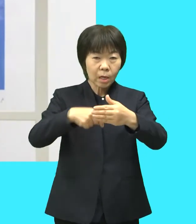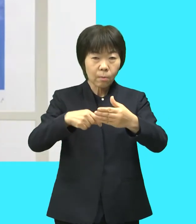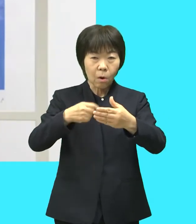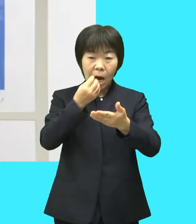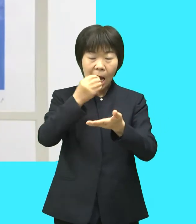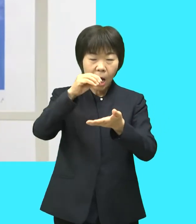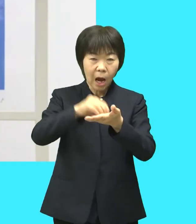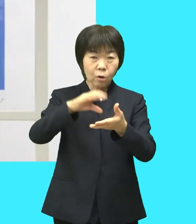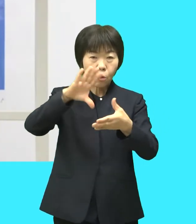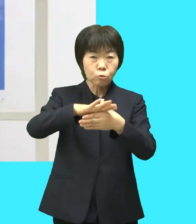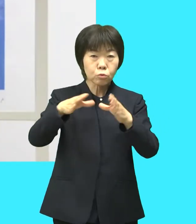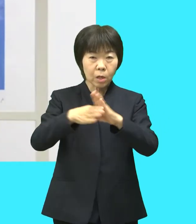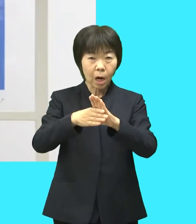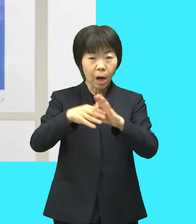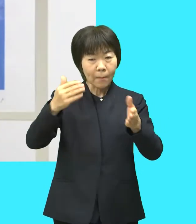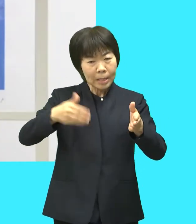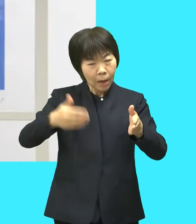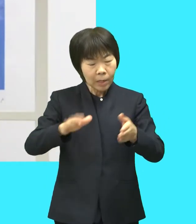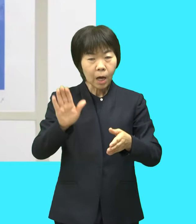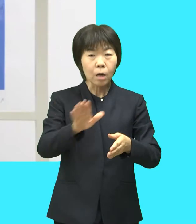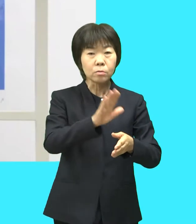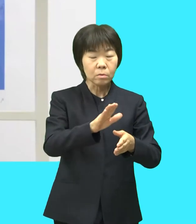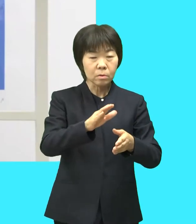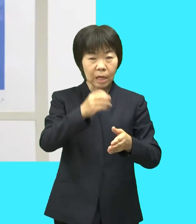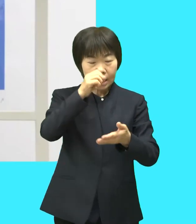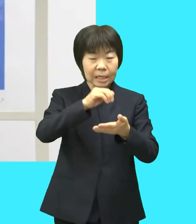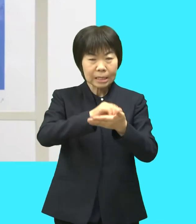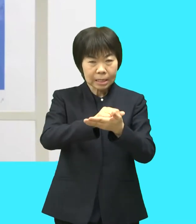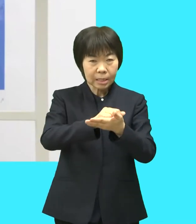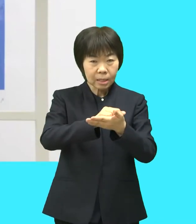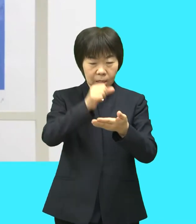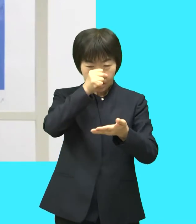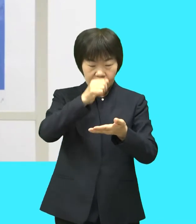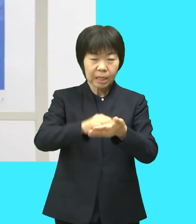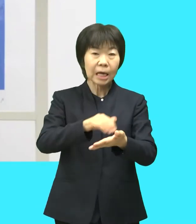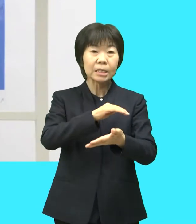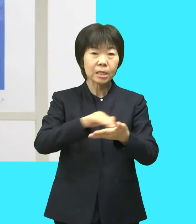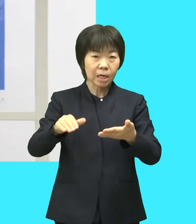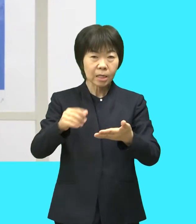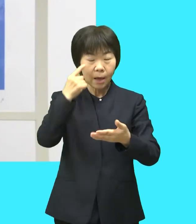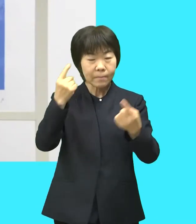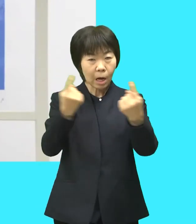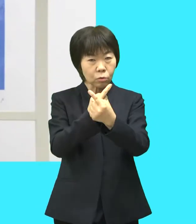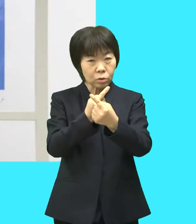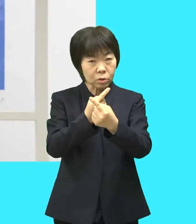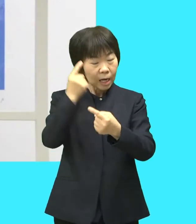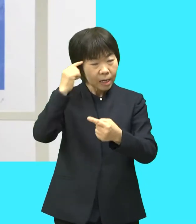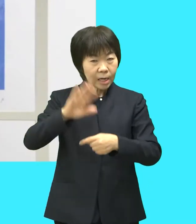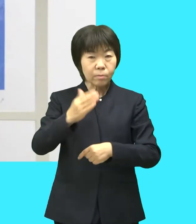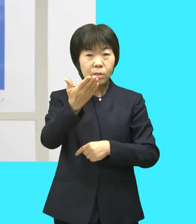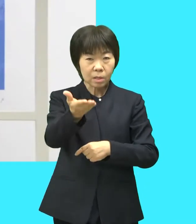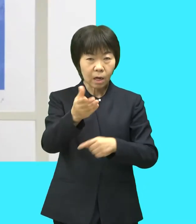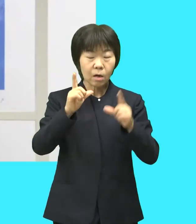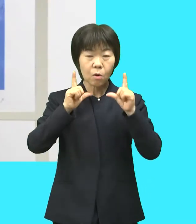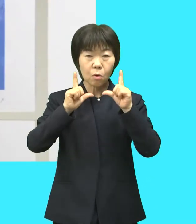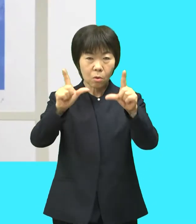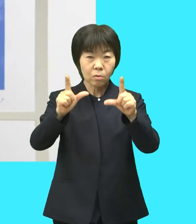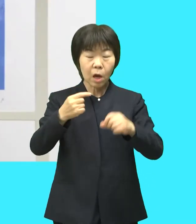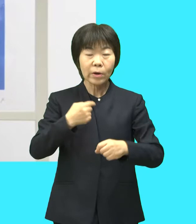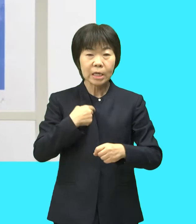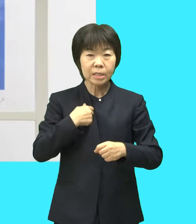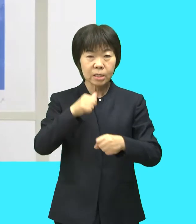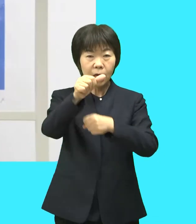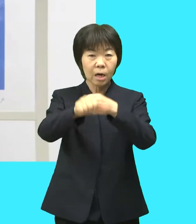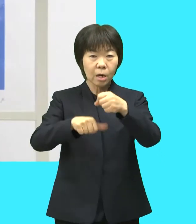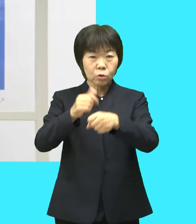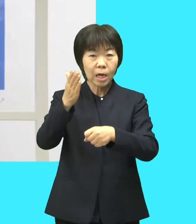化ってまだまだあるんだと思うんですけれども、決裁とかでこのハンコとか見直すお考えでございますでしょうか。 はい、私が5年